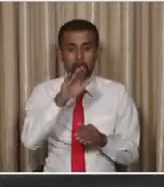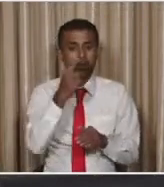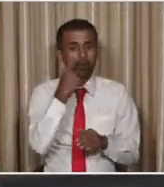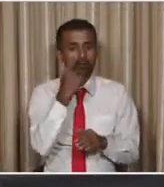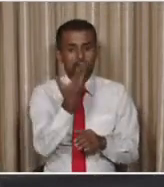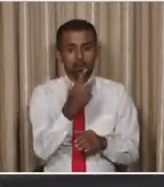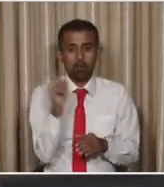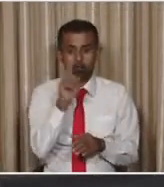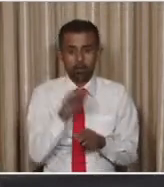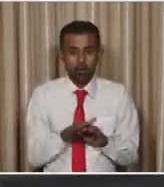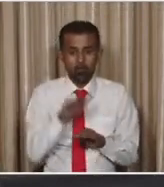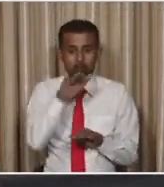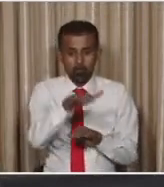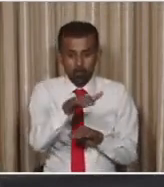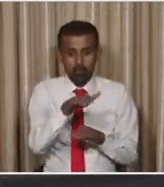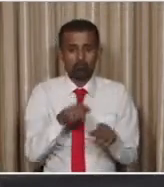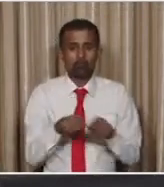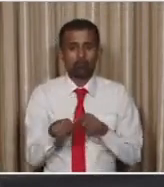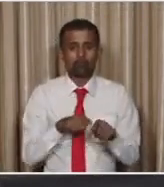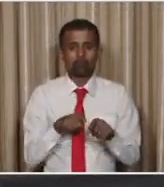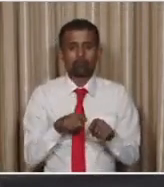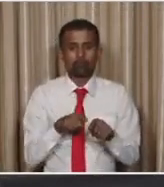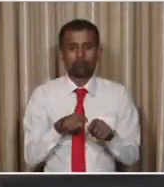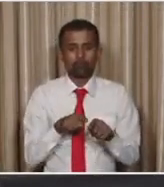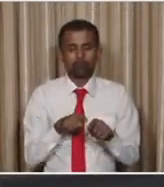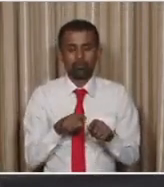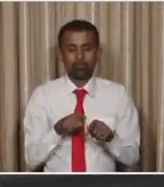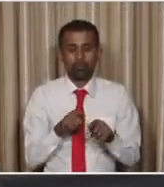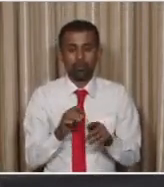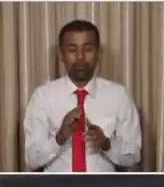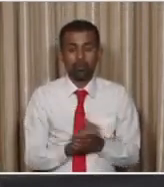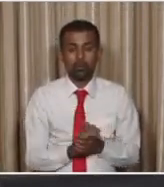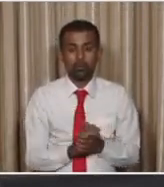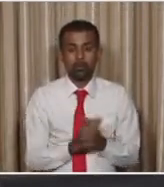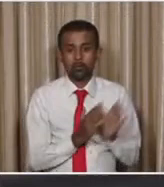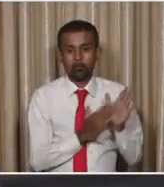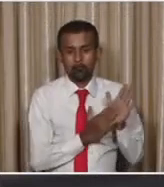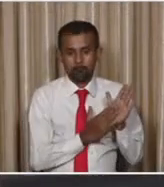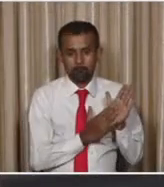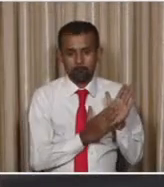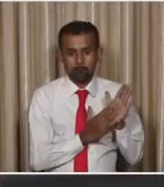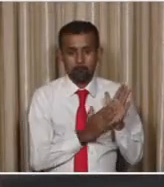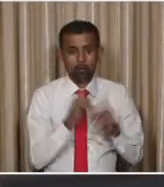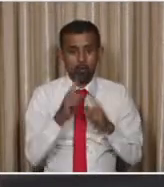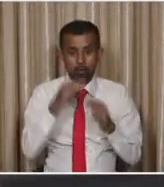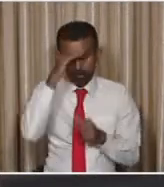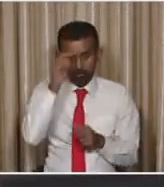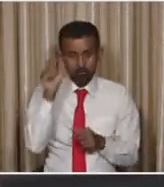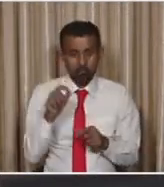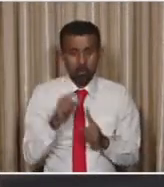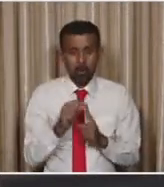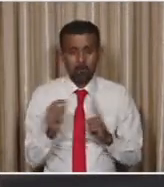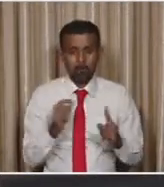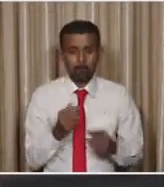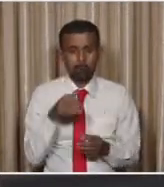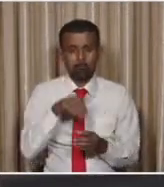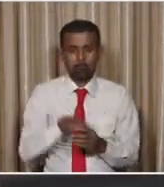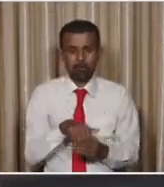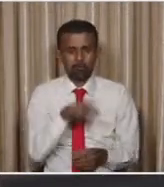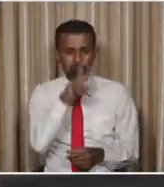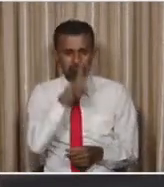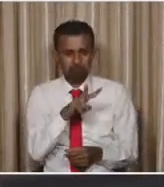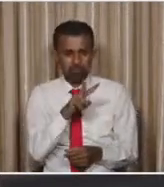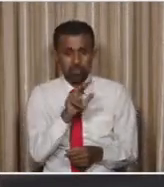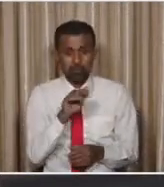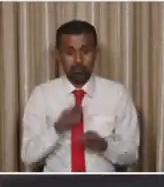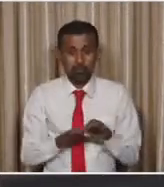පවා පළමු පඩියට අඩිය තැබීමයි කියන එක. හැබැයි ගරු මහින්ද යාපා අබේවර්ධන මැතිතුමා මේ පාර්ලිමේන්තුව තුළ විශ්වාසයේ